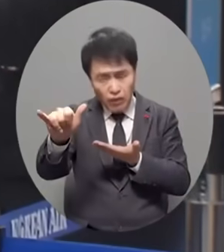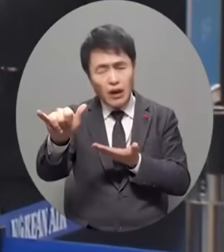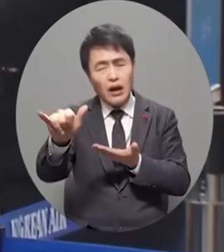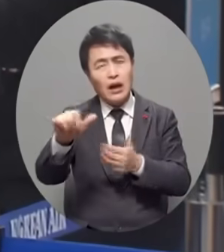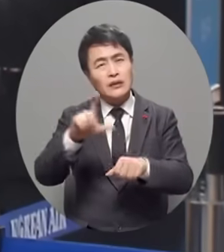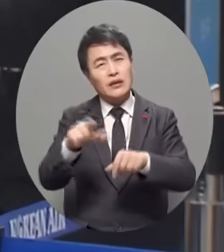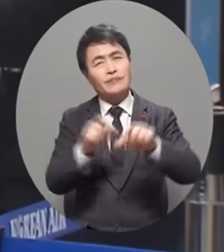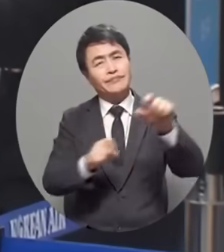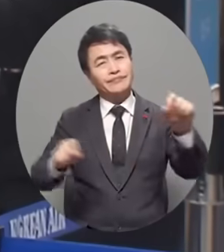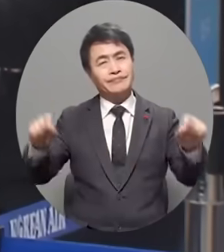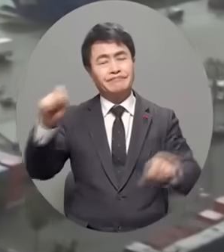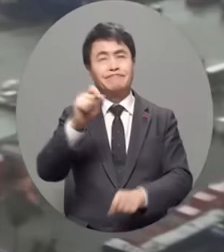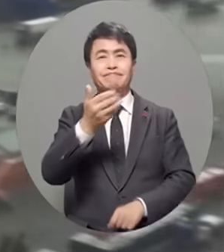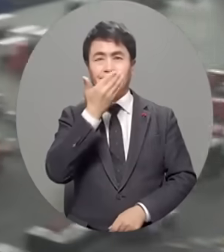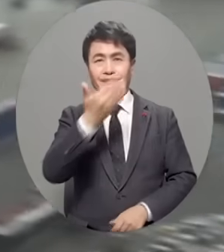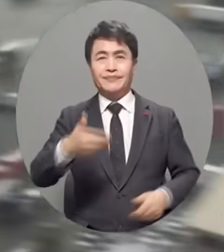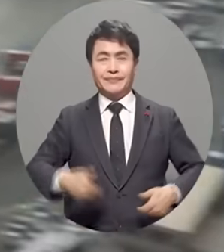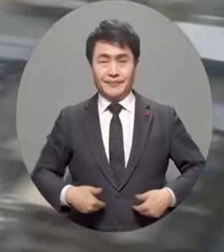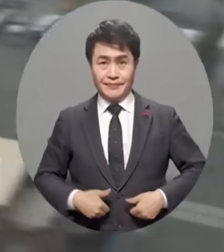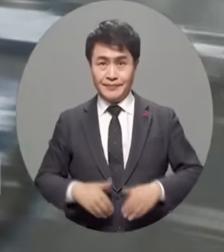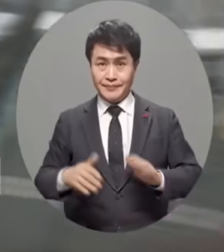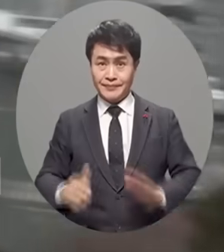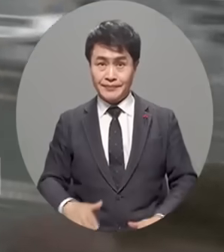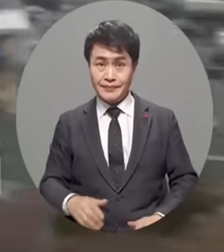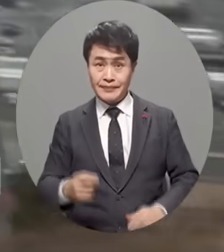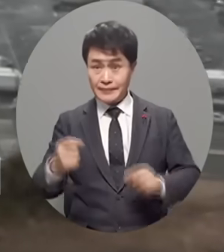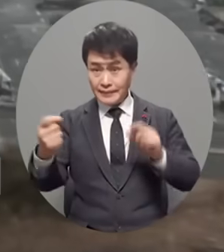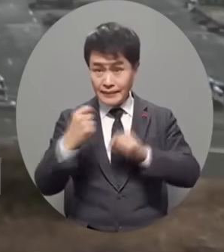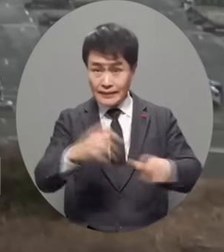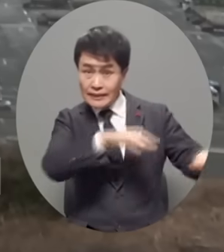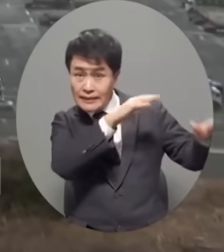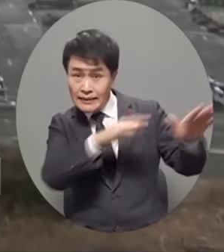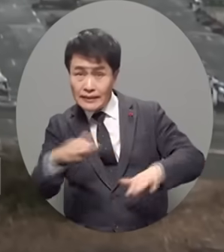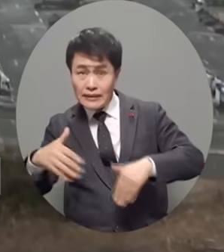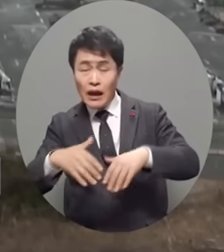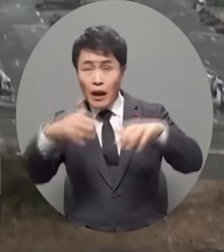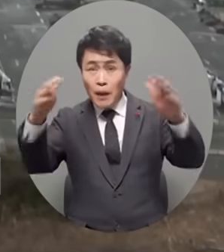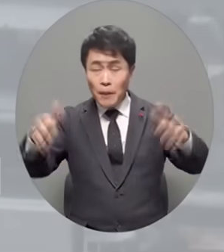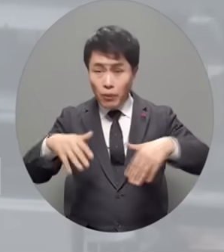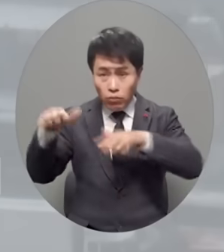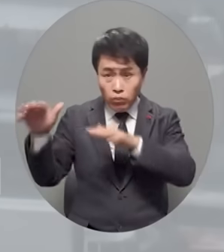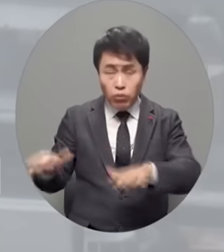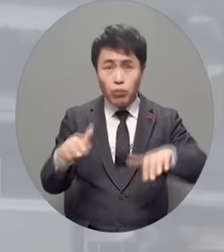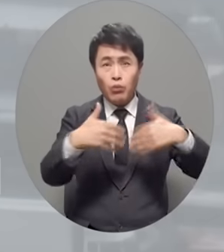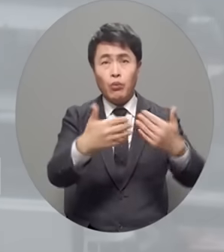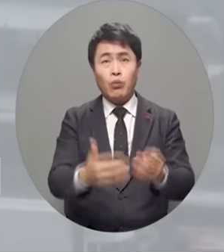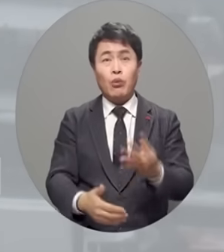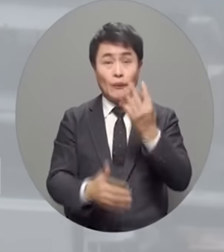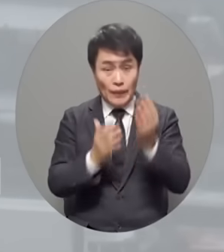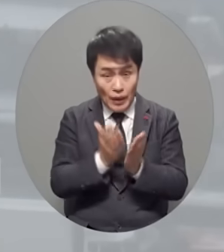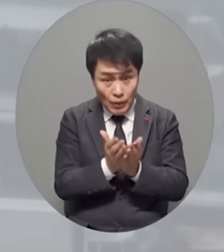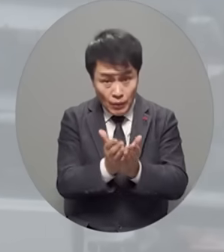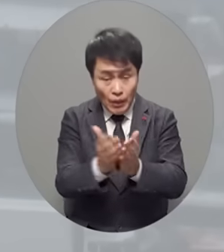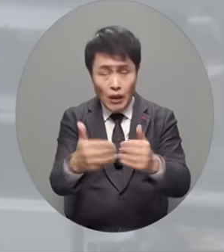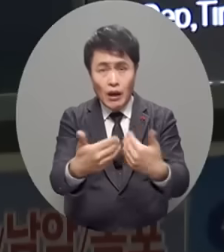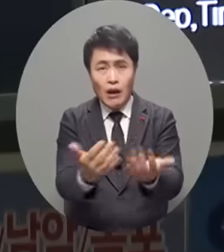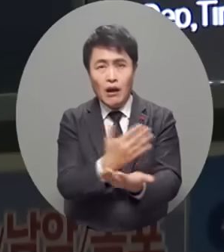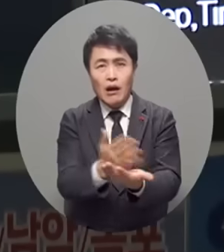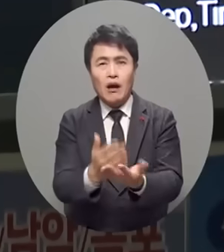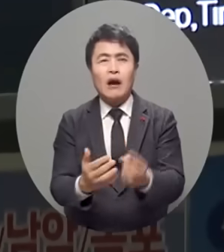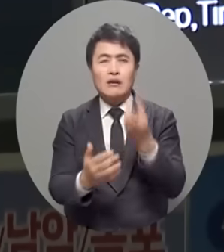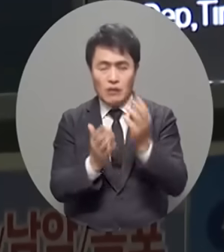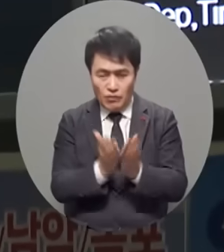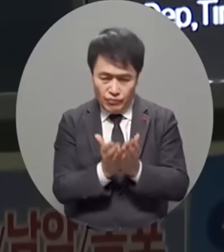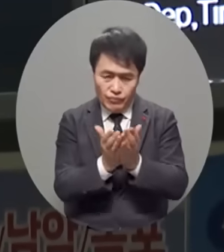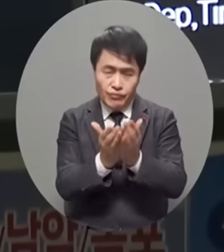시간이 걸릴 것으로 보입니다. 제주 앞바다에도 풍랑특보가 내려져 제주기점 4개 항로 가운데 3개 항로의 여객선